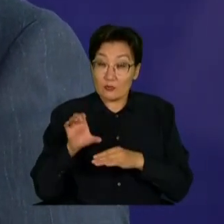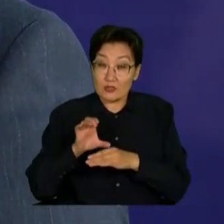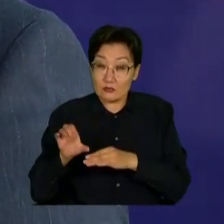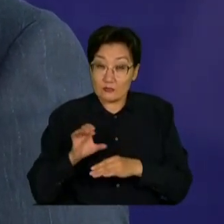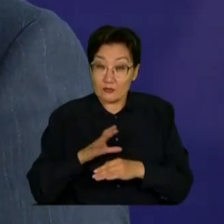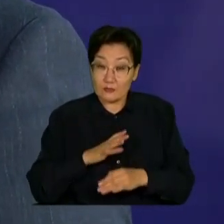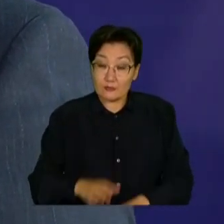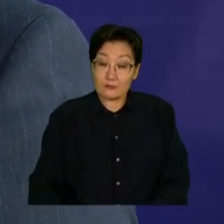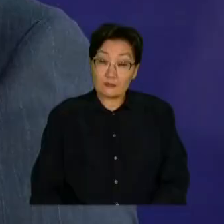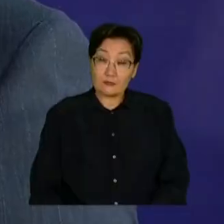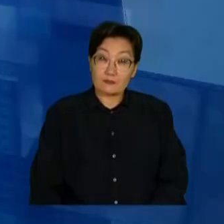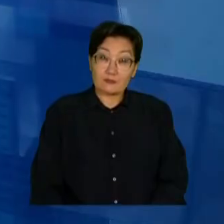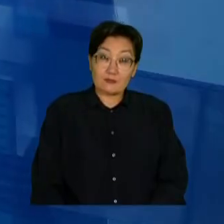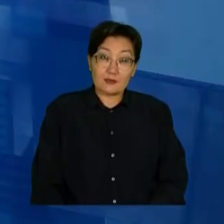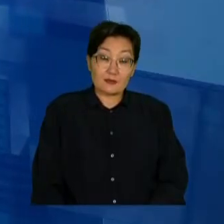сотқа іс жібереміз.